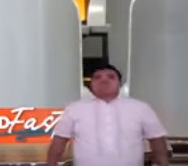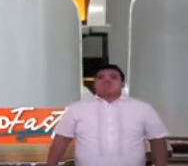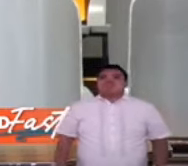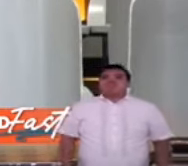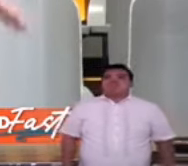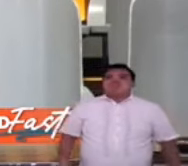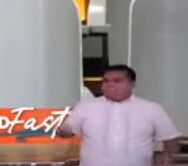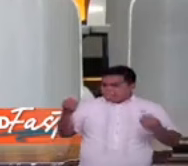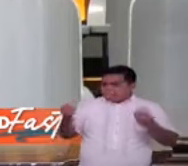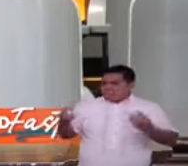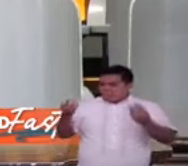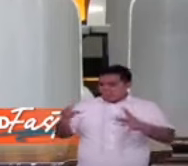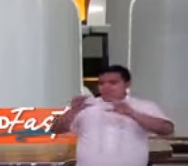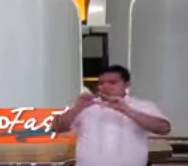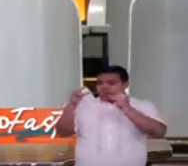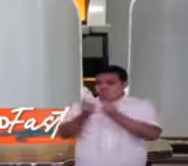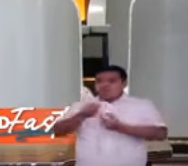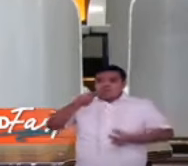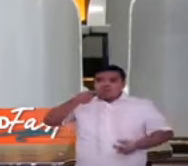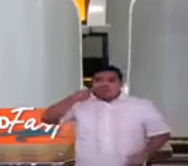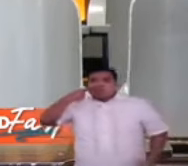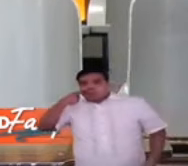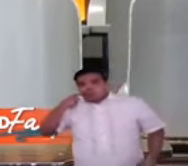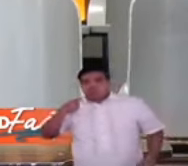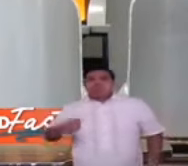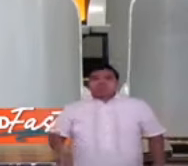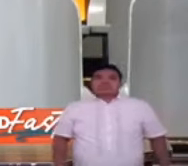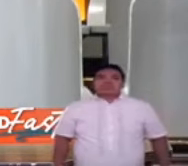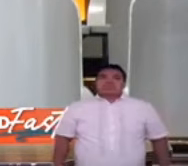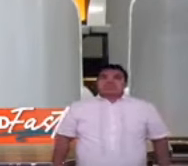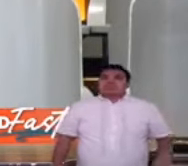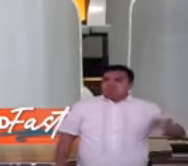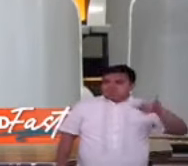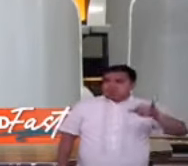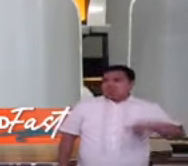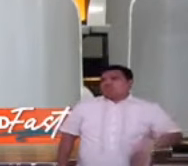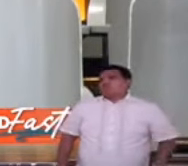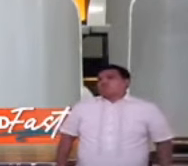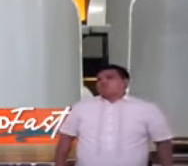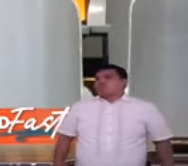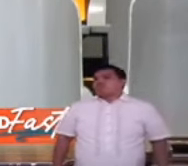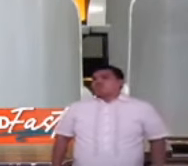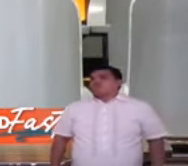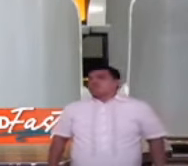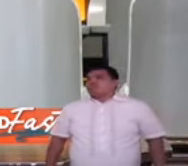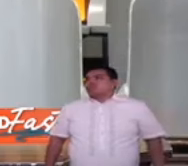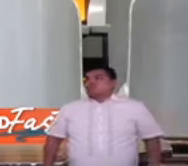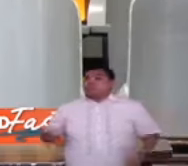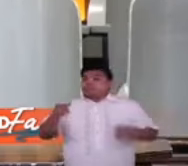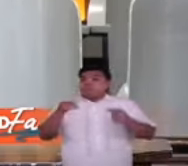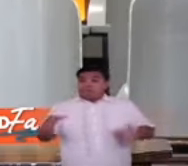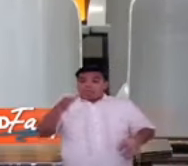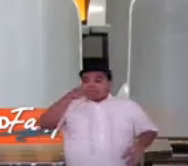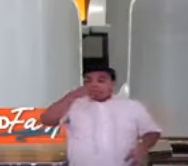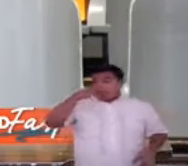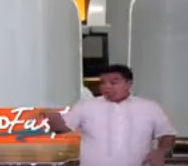There's so many groups out there that will conquer your child. Tanang kayo. Kung i-reject ni mo